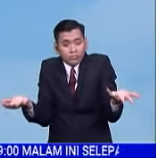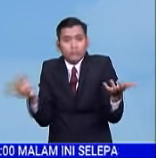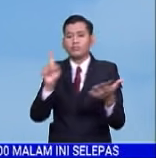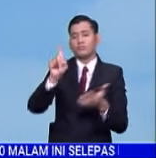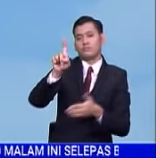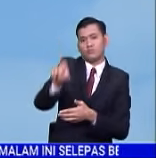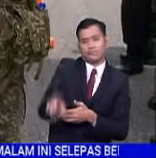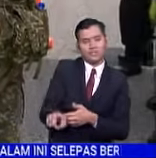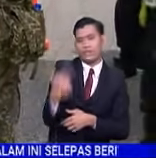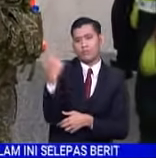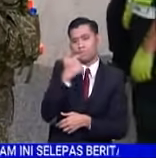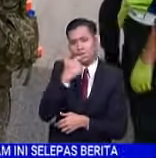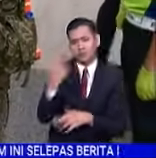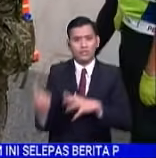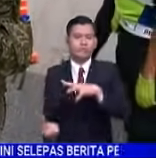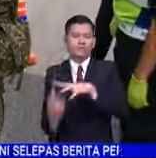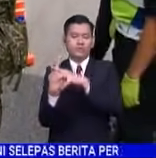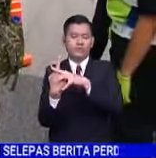seharusnya